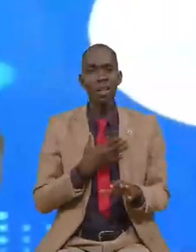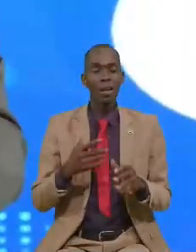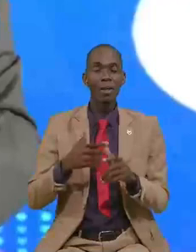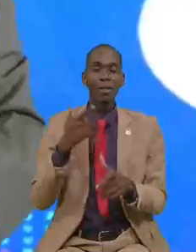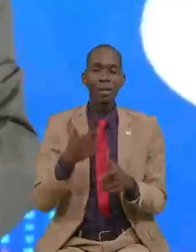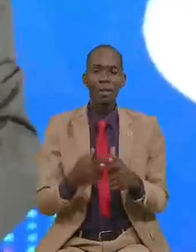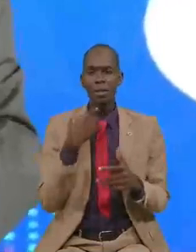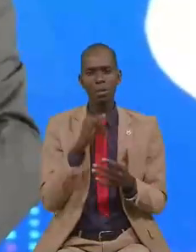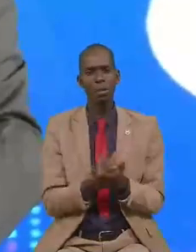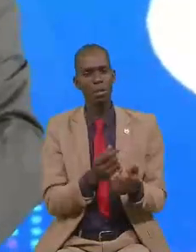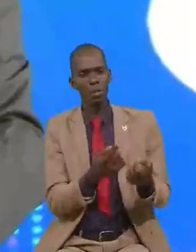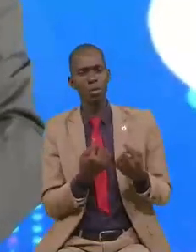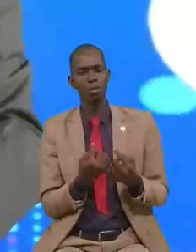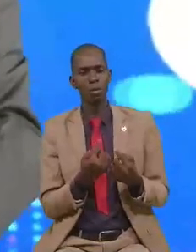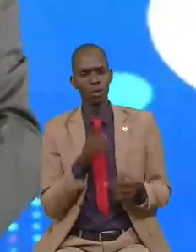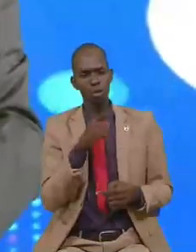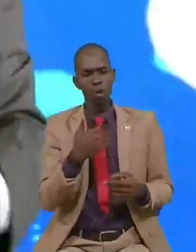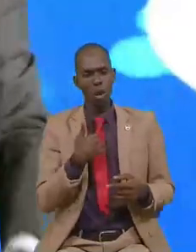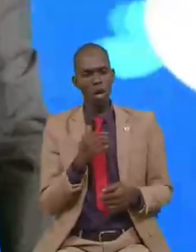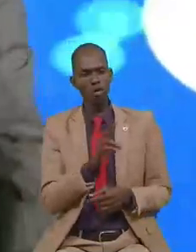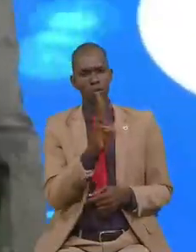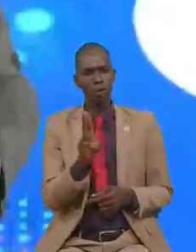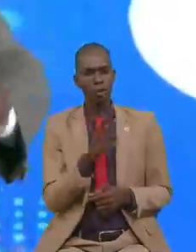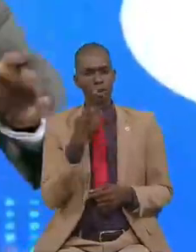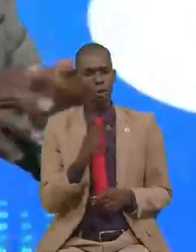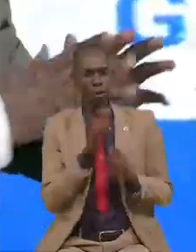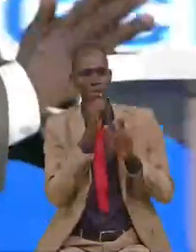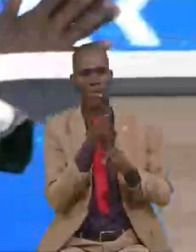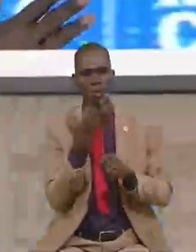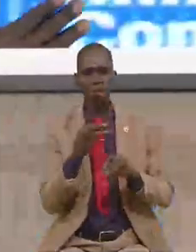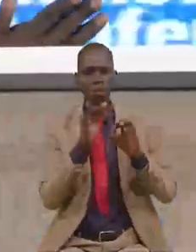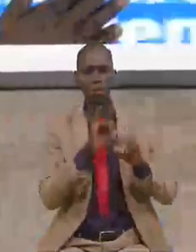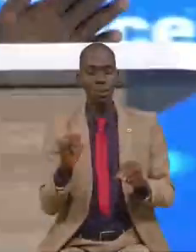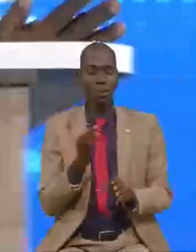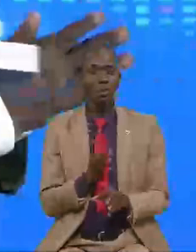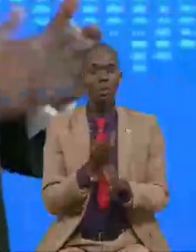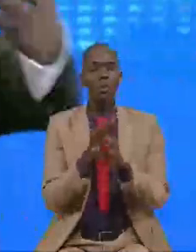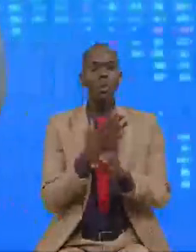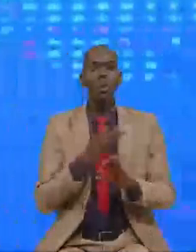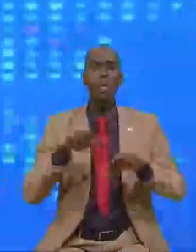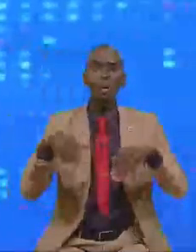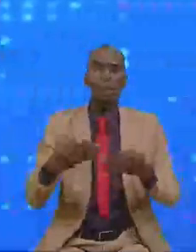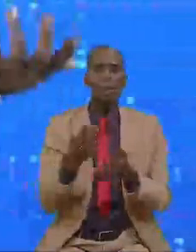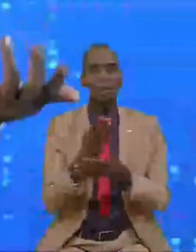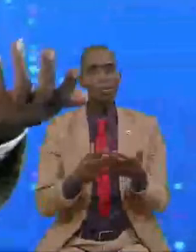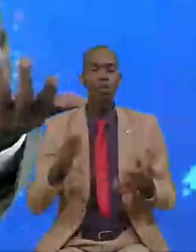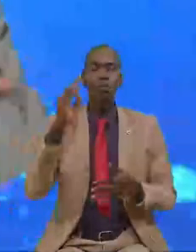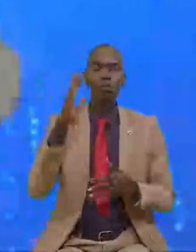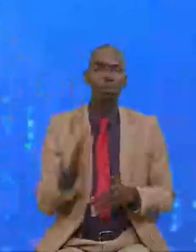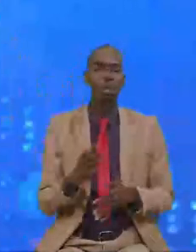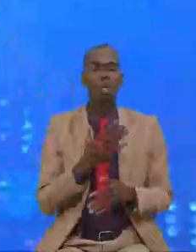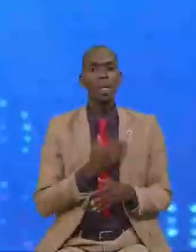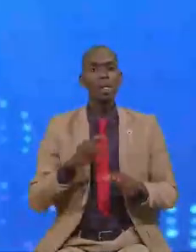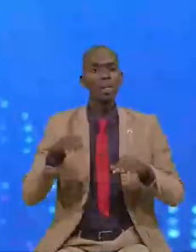a dit, viens, tu as utilisé le don d'enseignant fidèlement et il donne les uns comme pasteur. Et il m'a donné